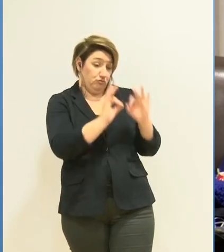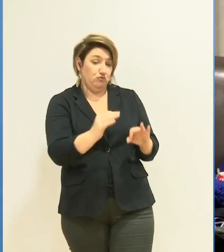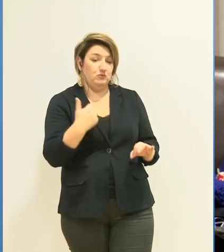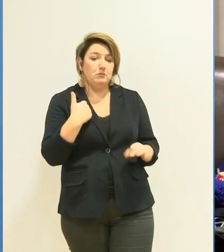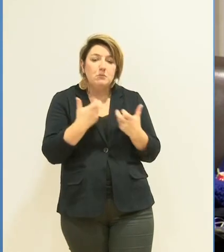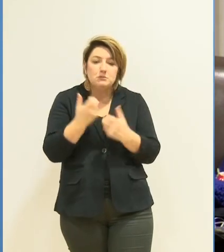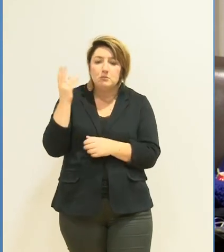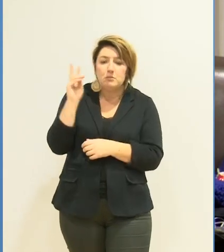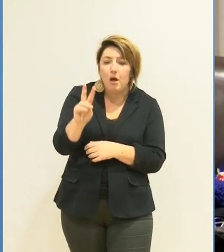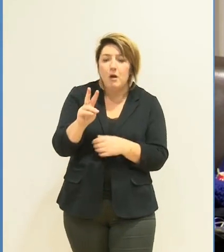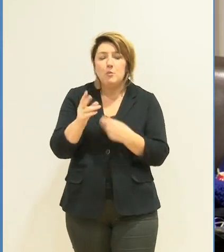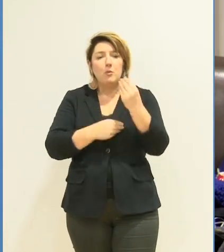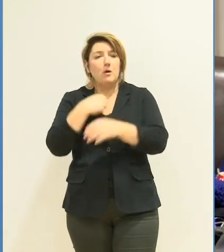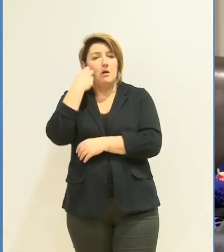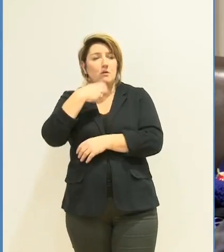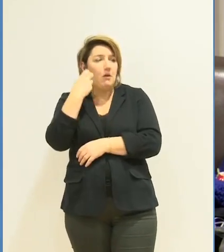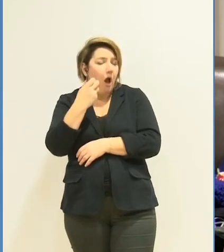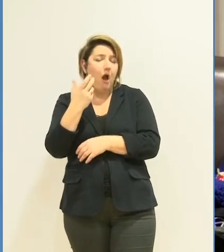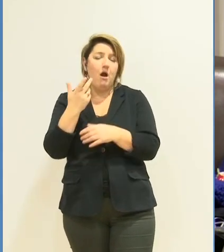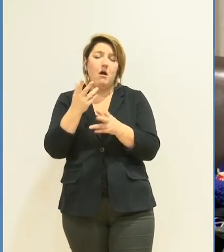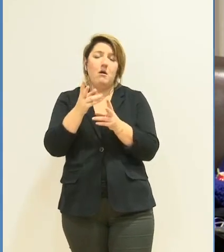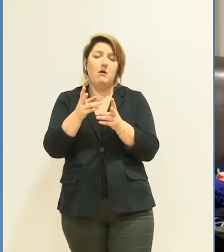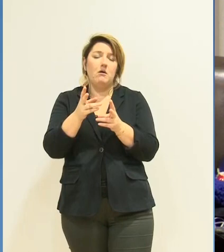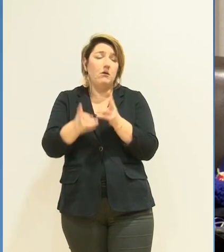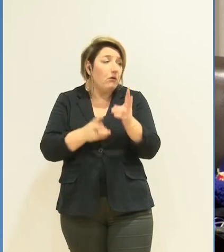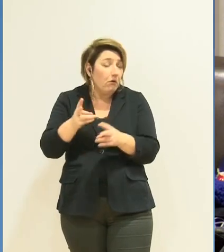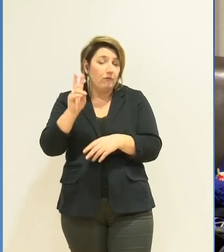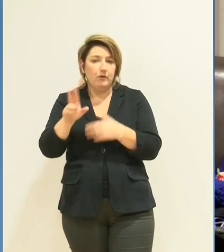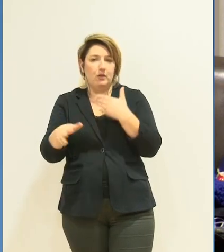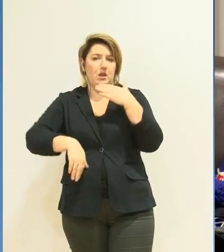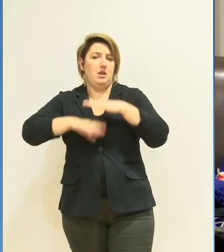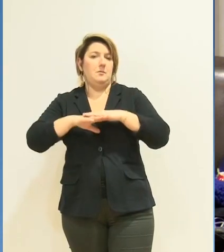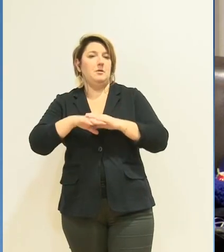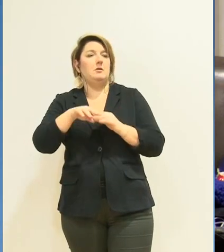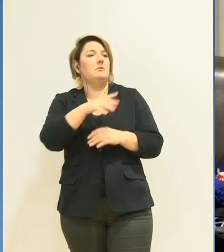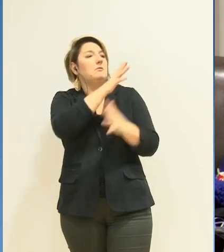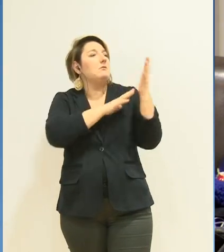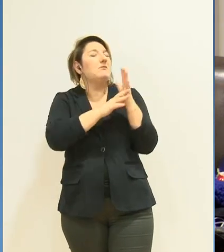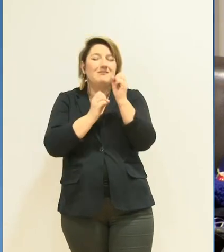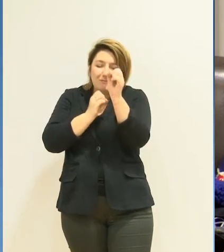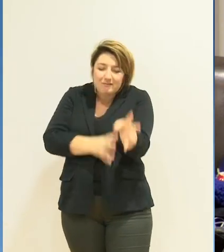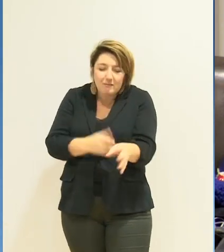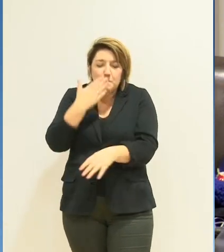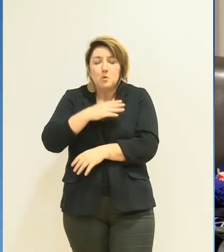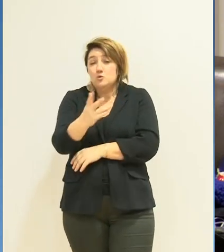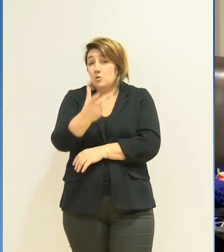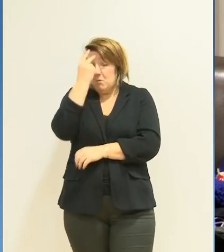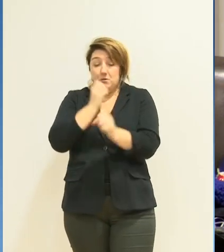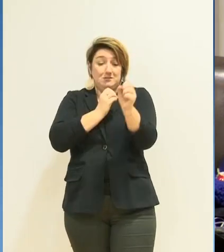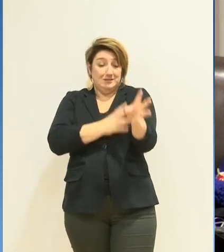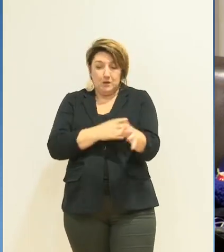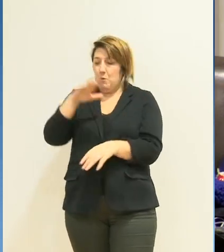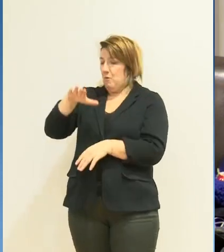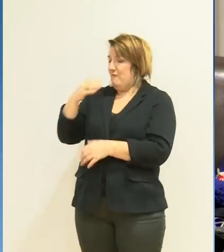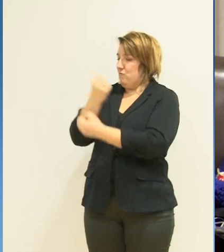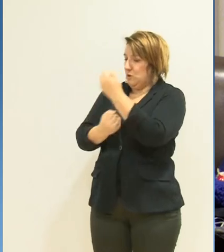gars de tramway ou des gares sncf vous nous parlez de favoriser les cycles je comprends un cycle qui remplace une voiture ça va tout à fait dans le sens